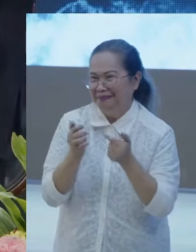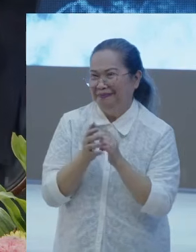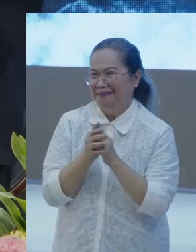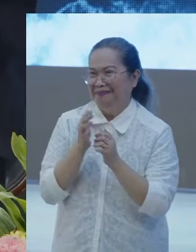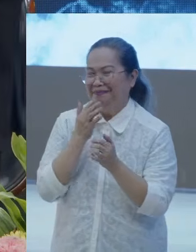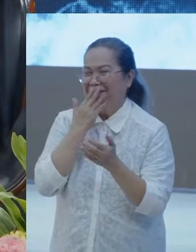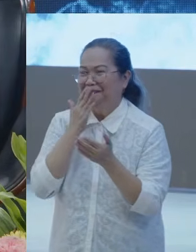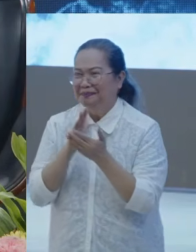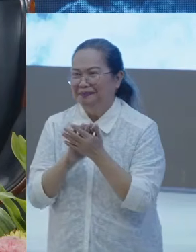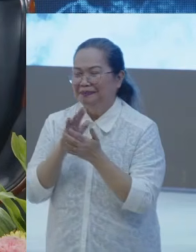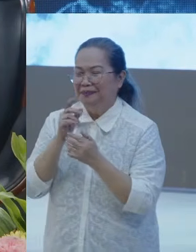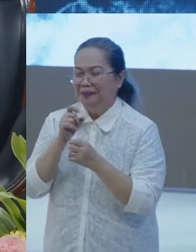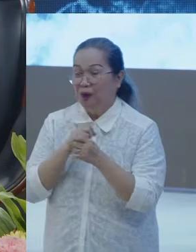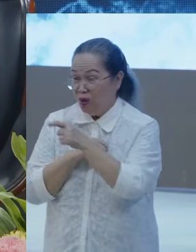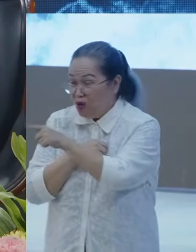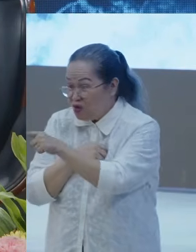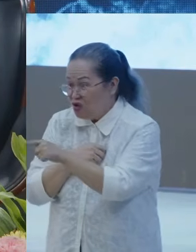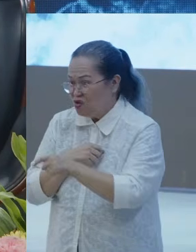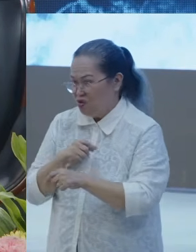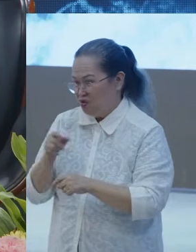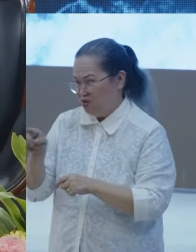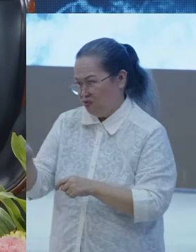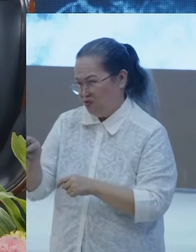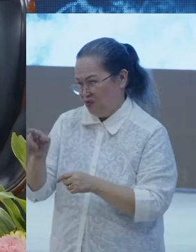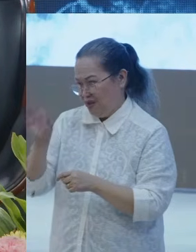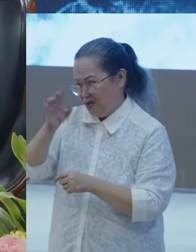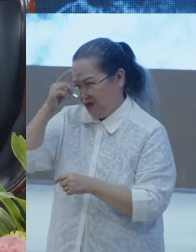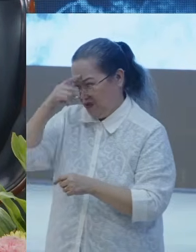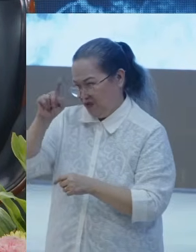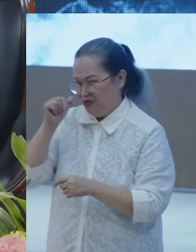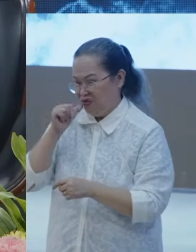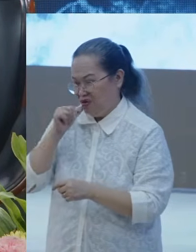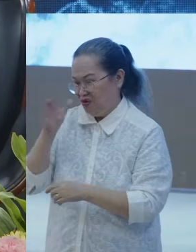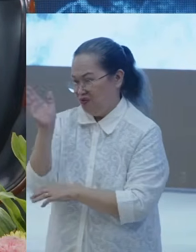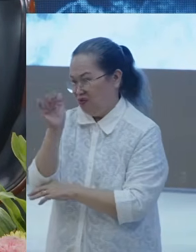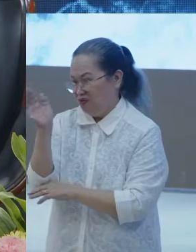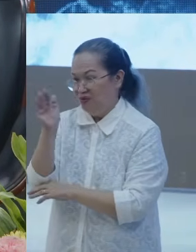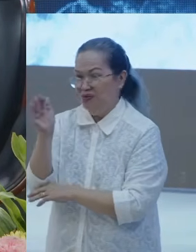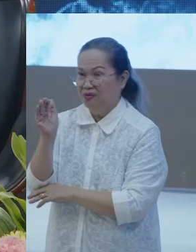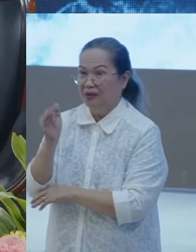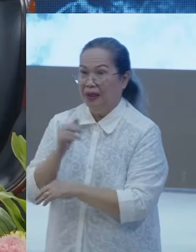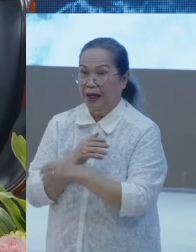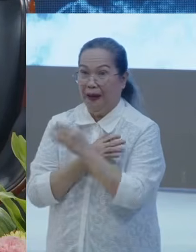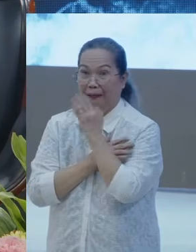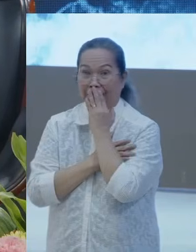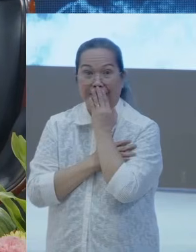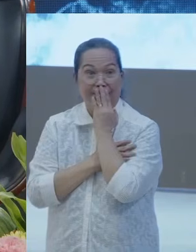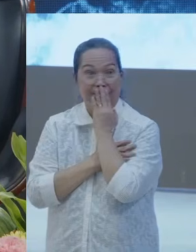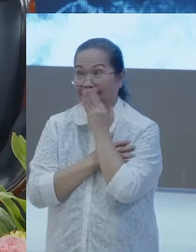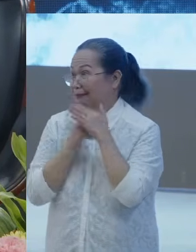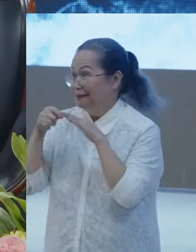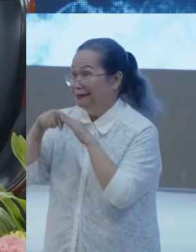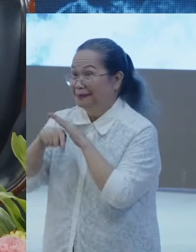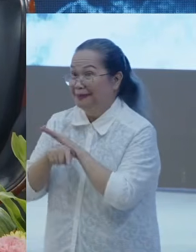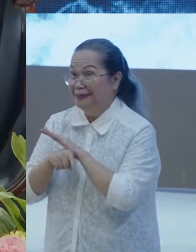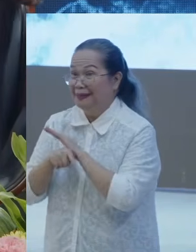So, maghanap ka ng babae na talipandas. Malalim ba yun? Malalim, no?